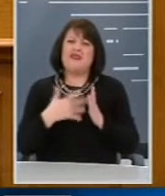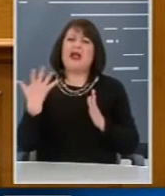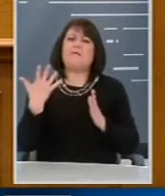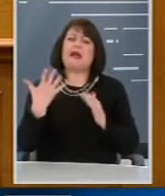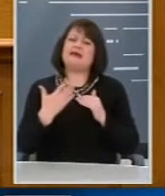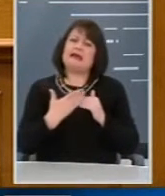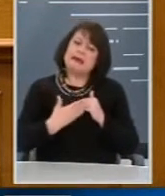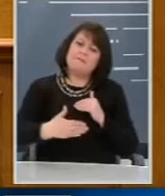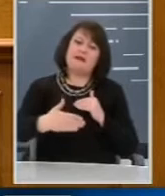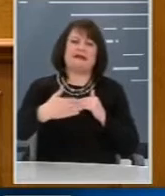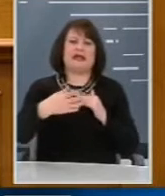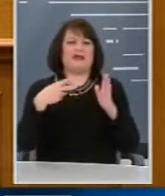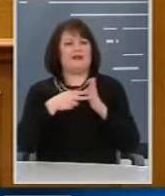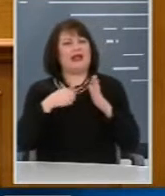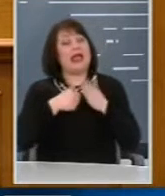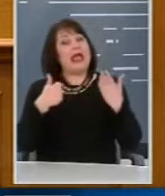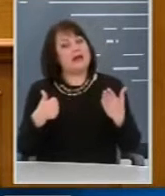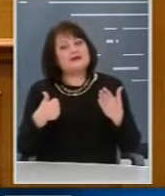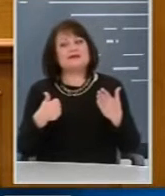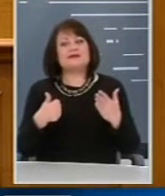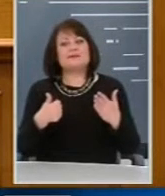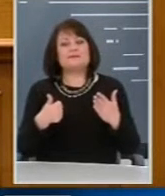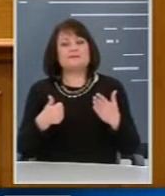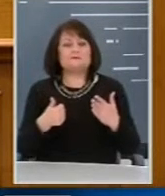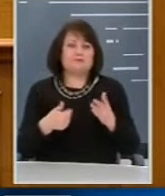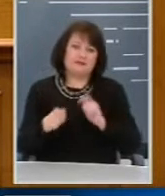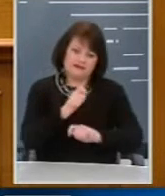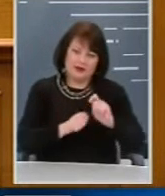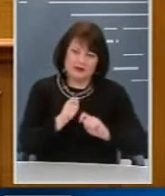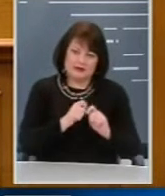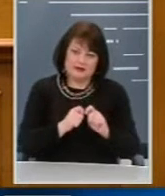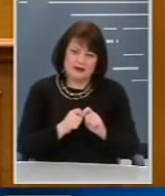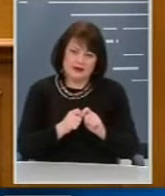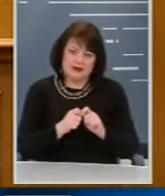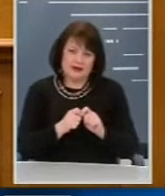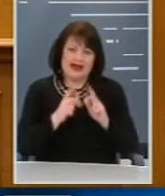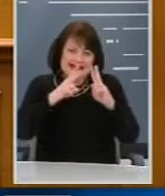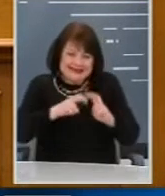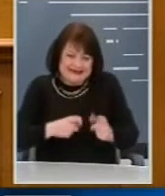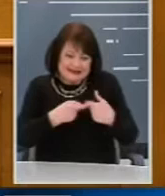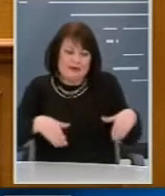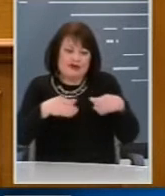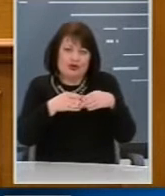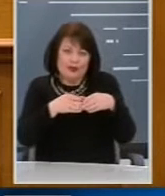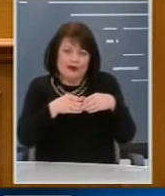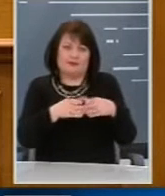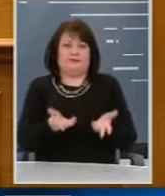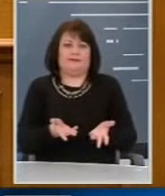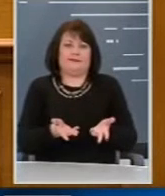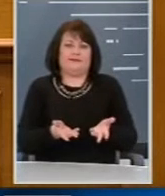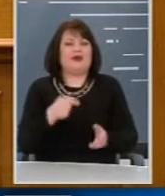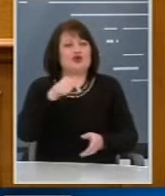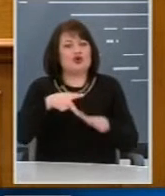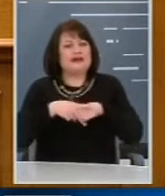2015 και κυρίως το 2016 με τη δημιουργία της Εξεταστικής Επιτροπής. Τότε